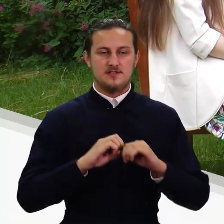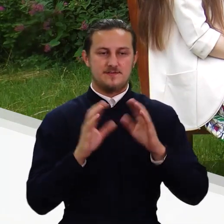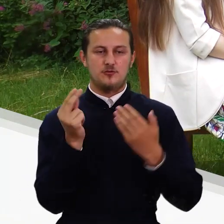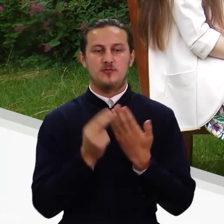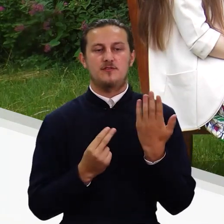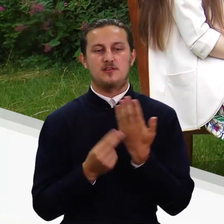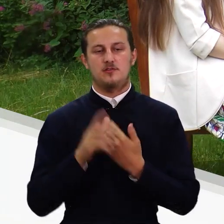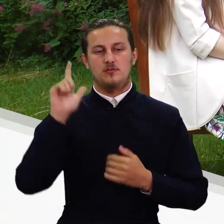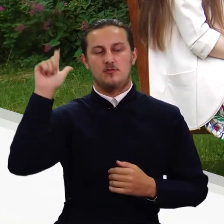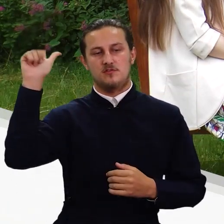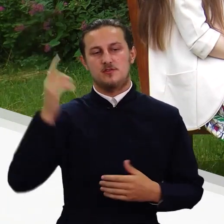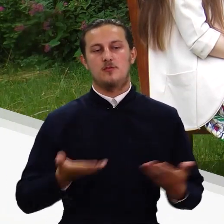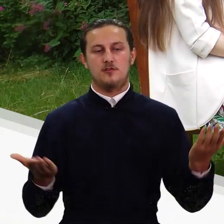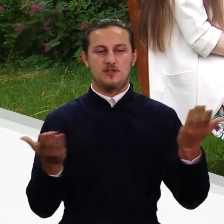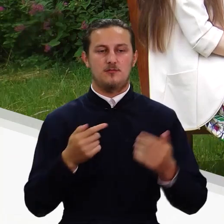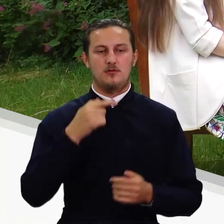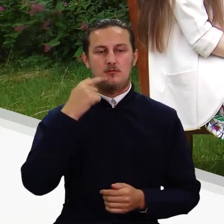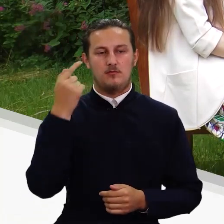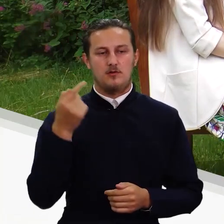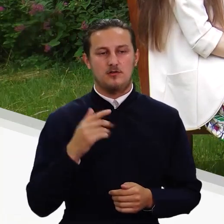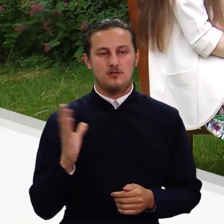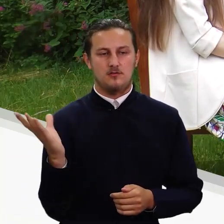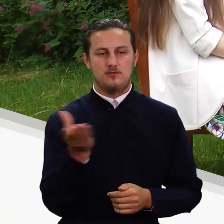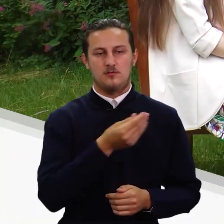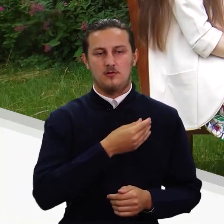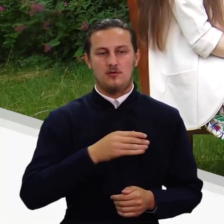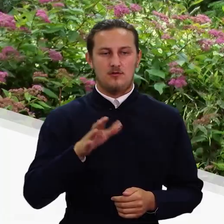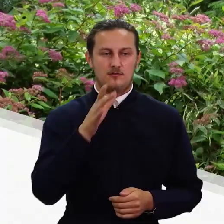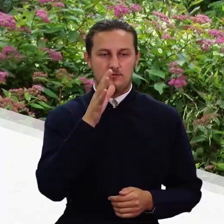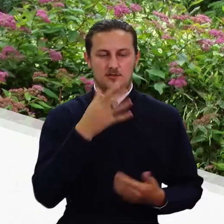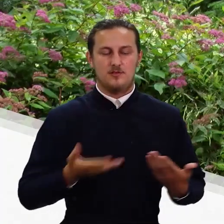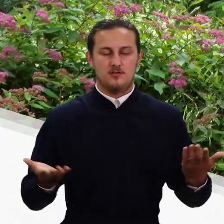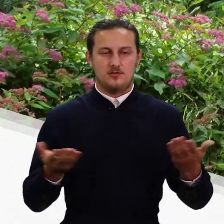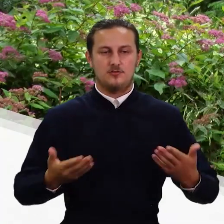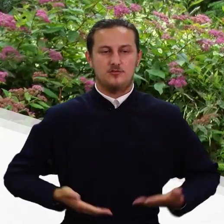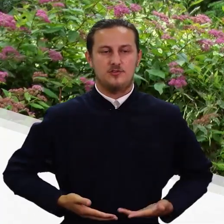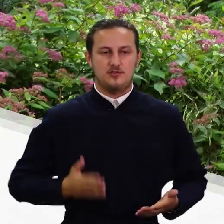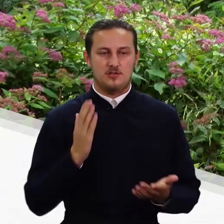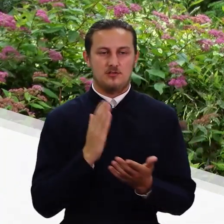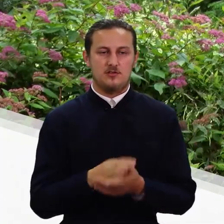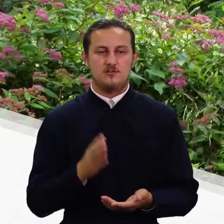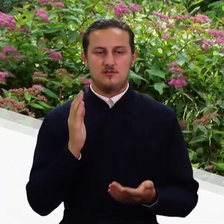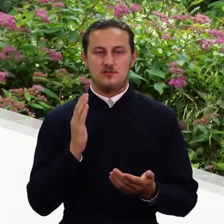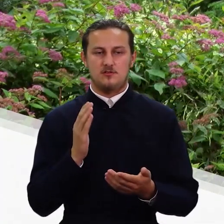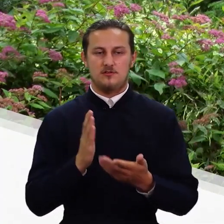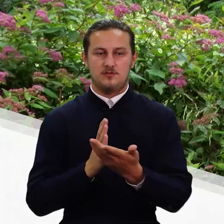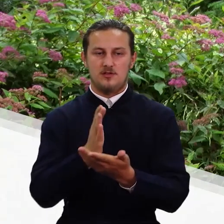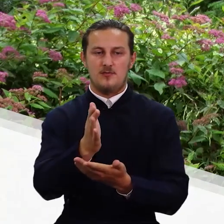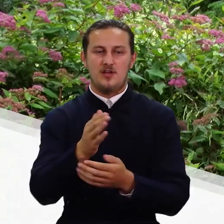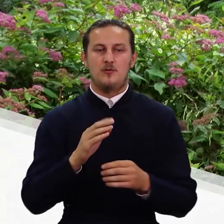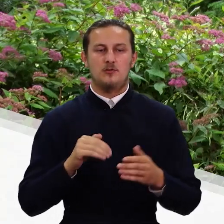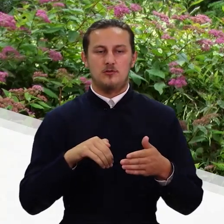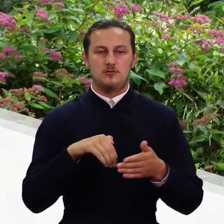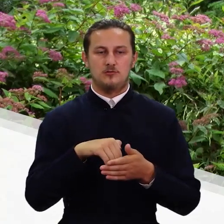твердо. Весь зміст нашого життя – це є стремління до святості. Для цього Він залишив церкву, для цього тут діє Святий